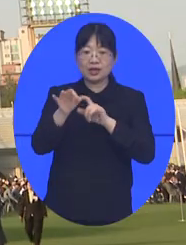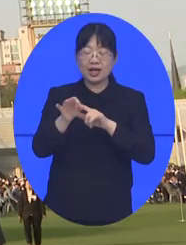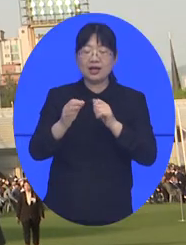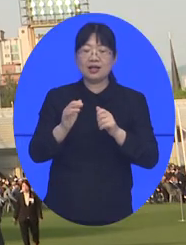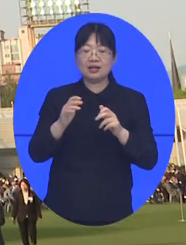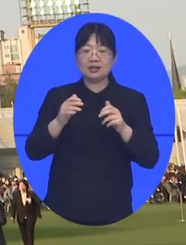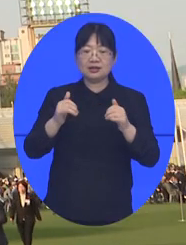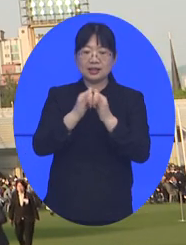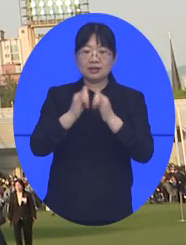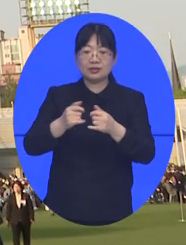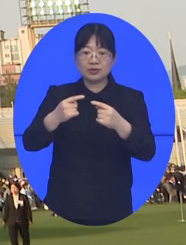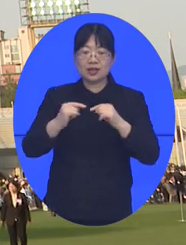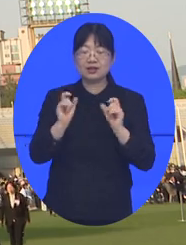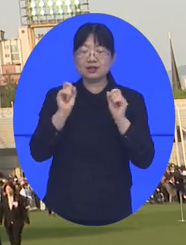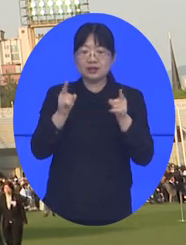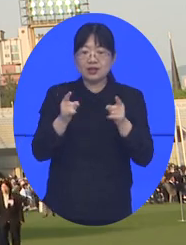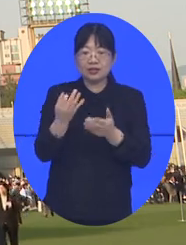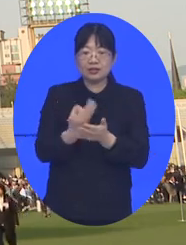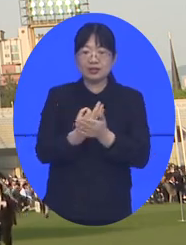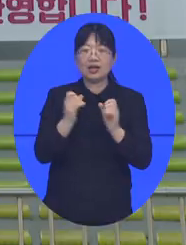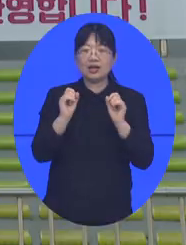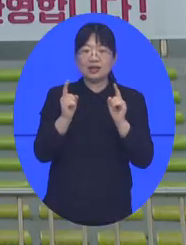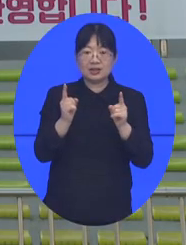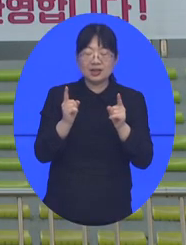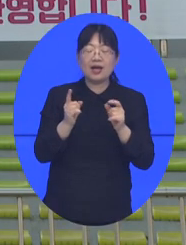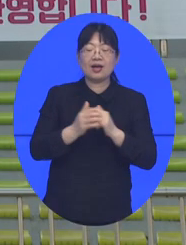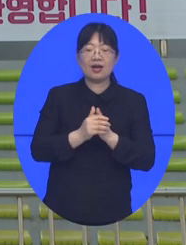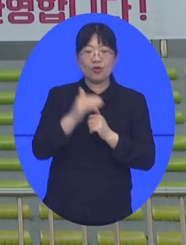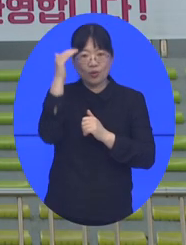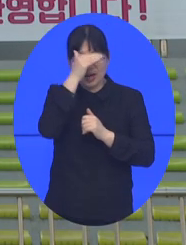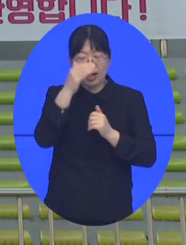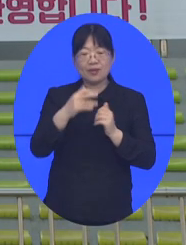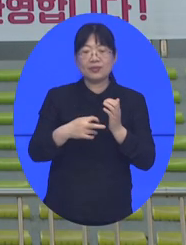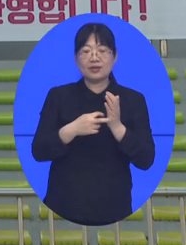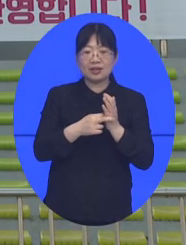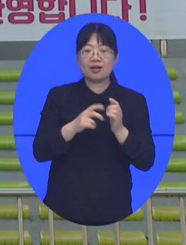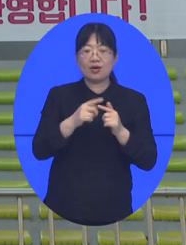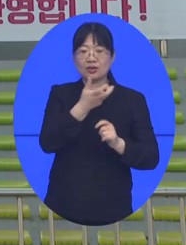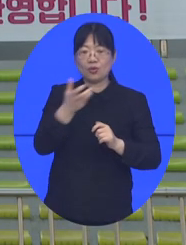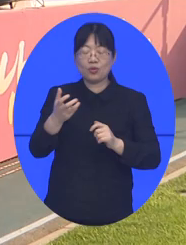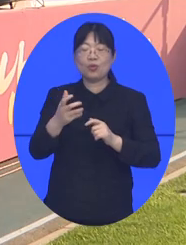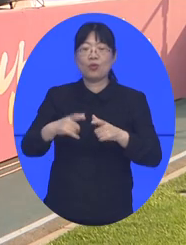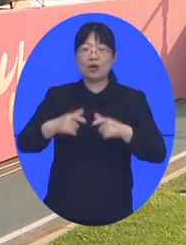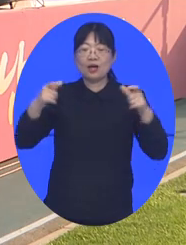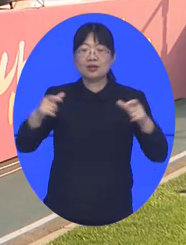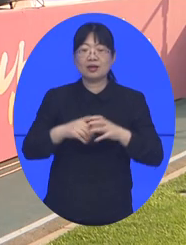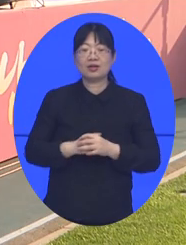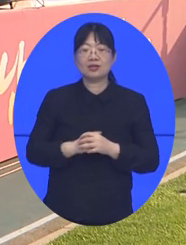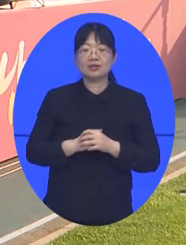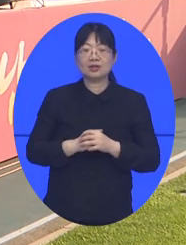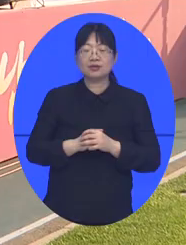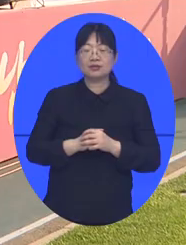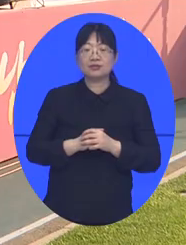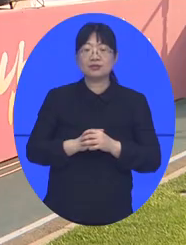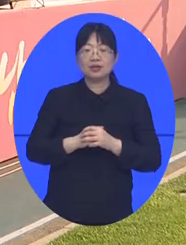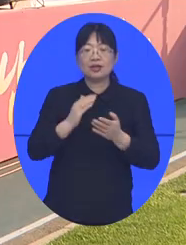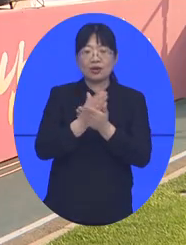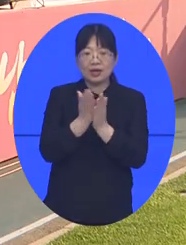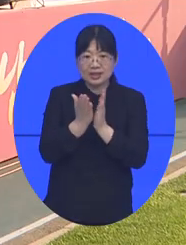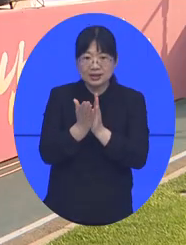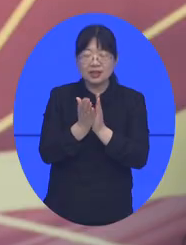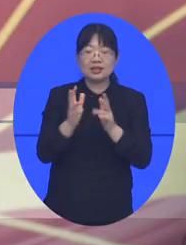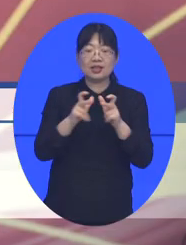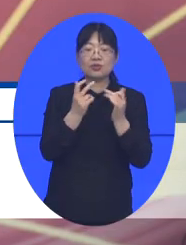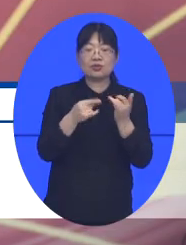참여를 높이기 위해 기회소득과 기회경기 관람권, 이동권 확대를, 그리고 경기도형 중증 돌봄 체계를 만들